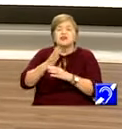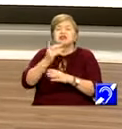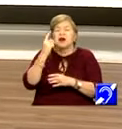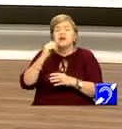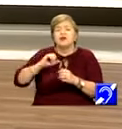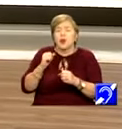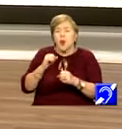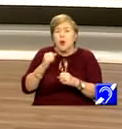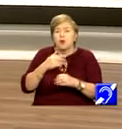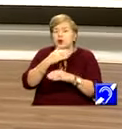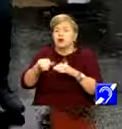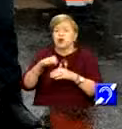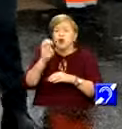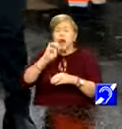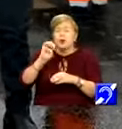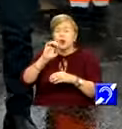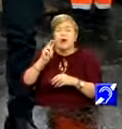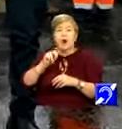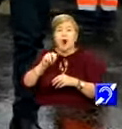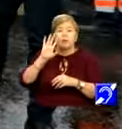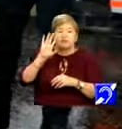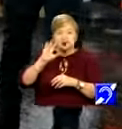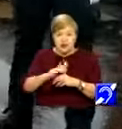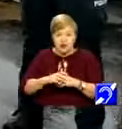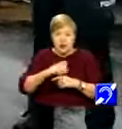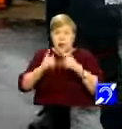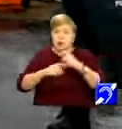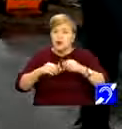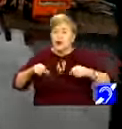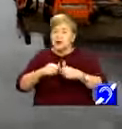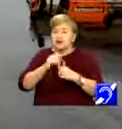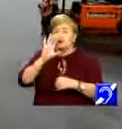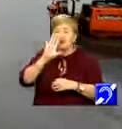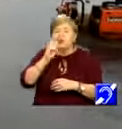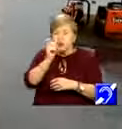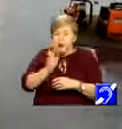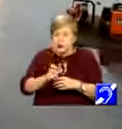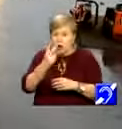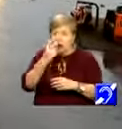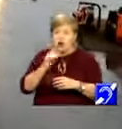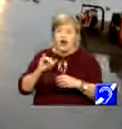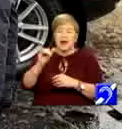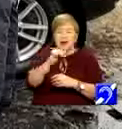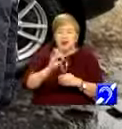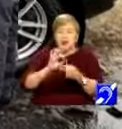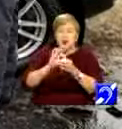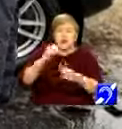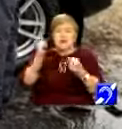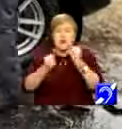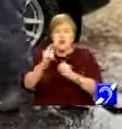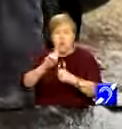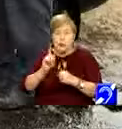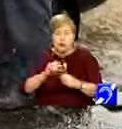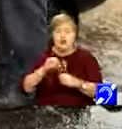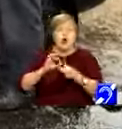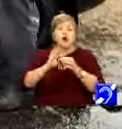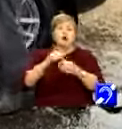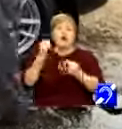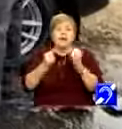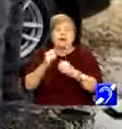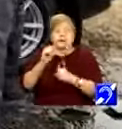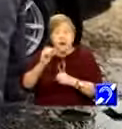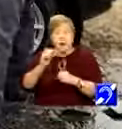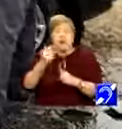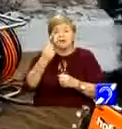pe drumul european 85. În urma impactului, 5 persoane, 2 călători și șoferul microbuzului, dar și șoferul autoturismului și un